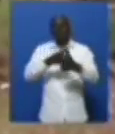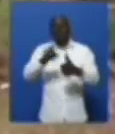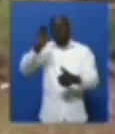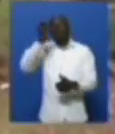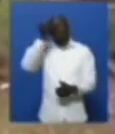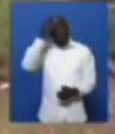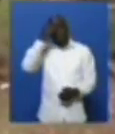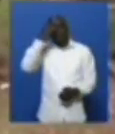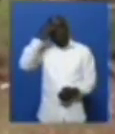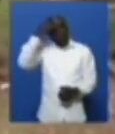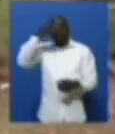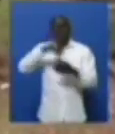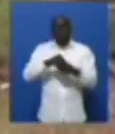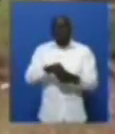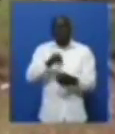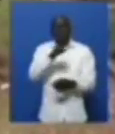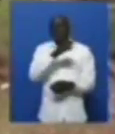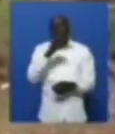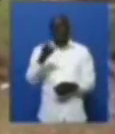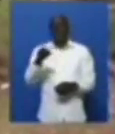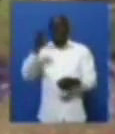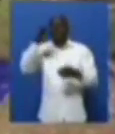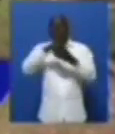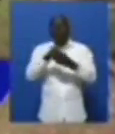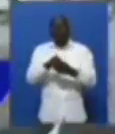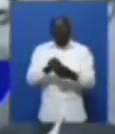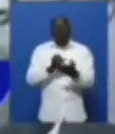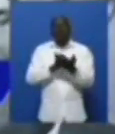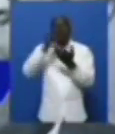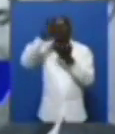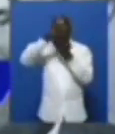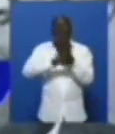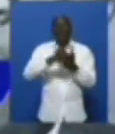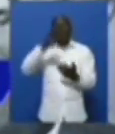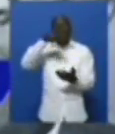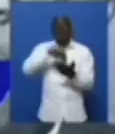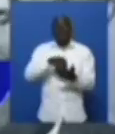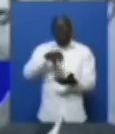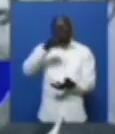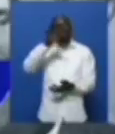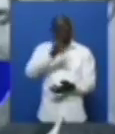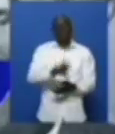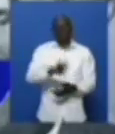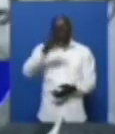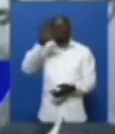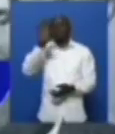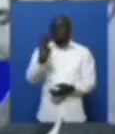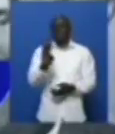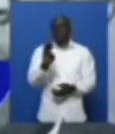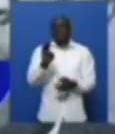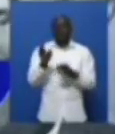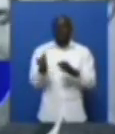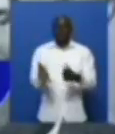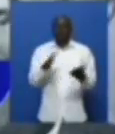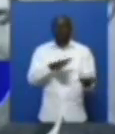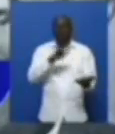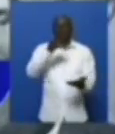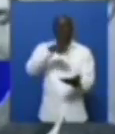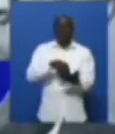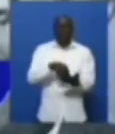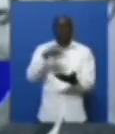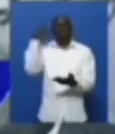Haute-Volta, gouvernement mis en place en mai 1957. À sa mort en 1958, Maurice Yamyogo lui